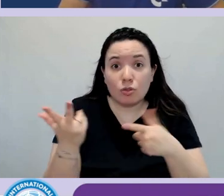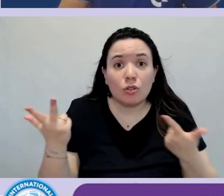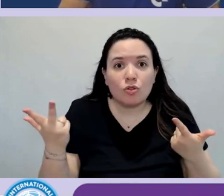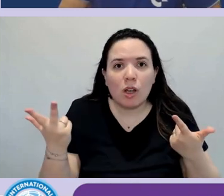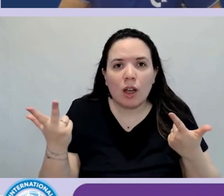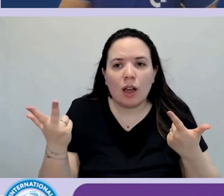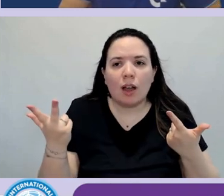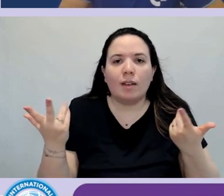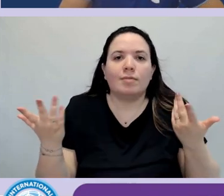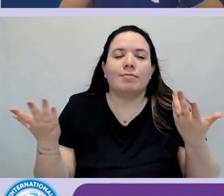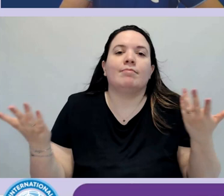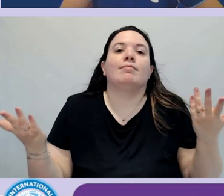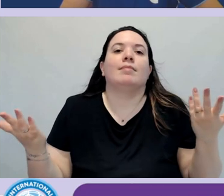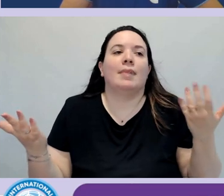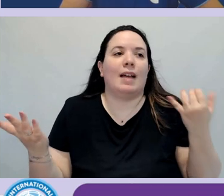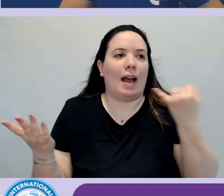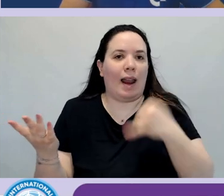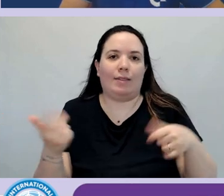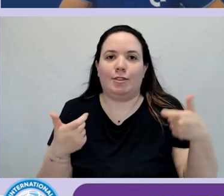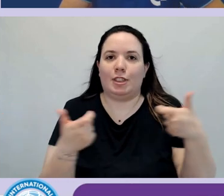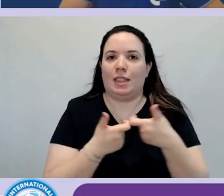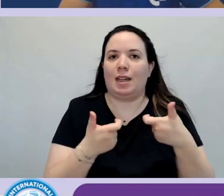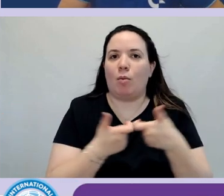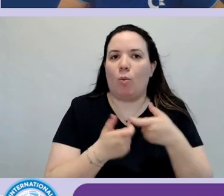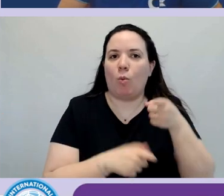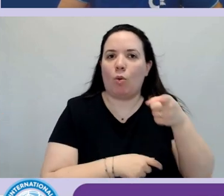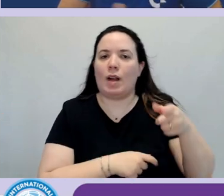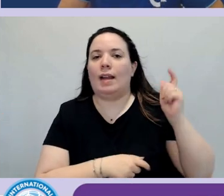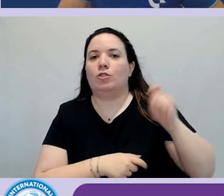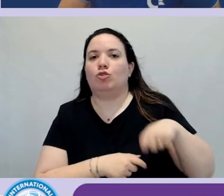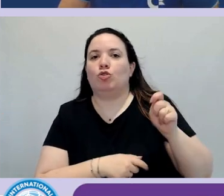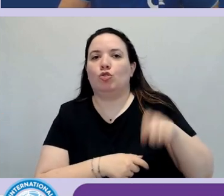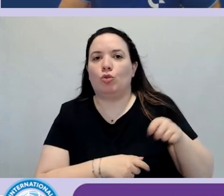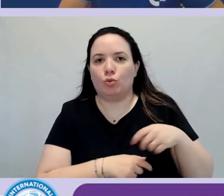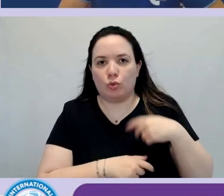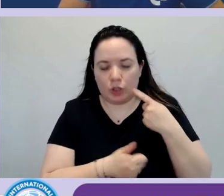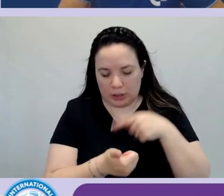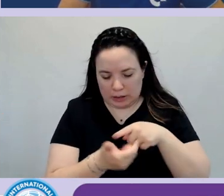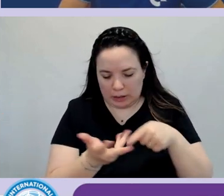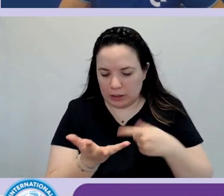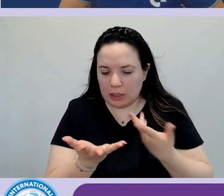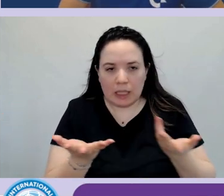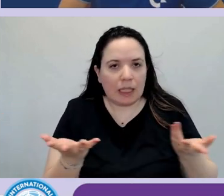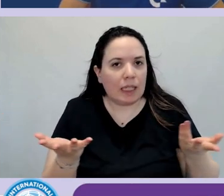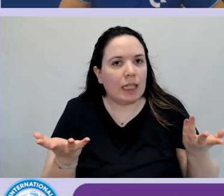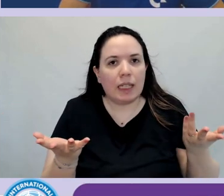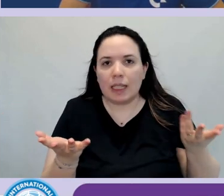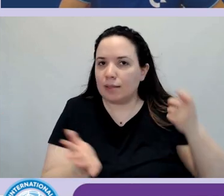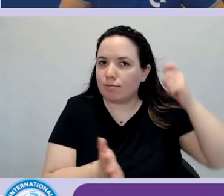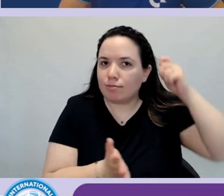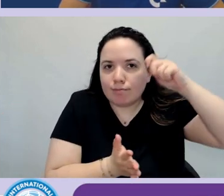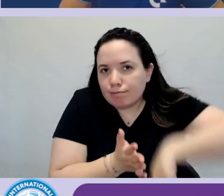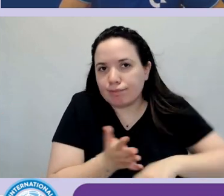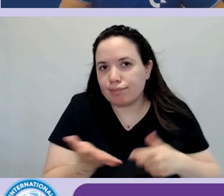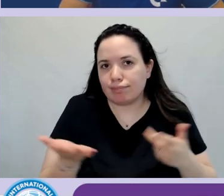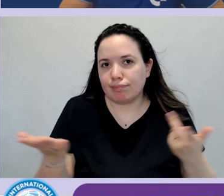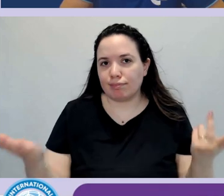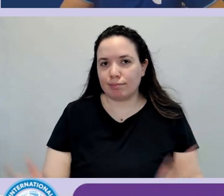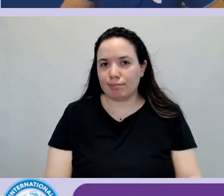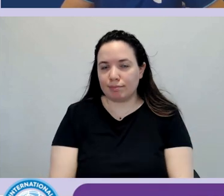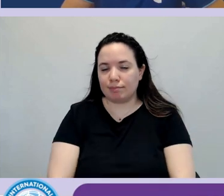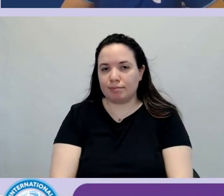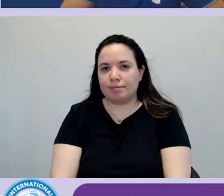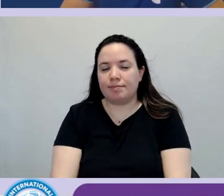chiaro che se vi trovate davanti a un giudice che non avete Ness una attenuante il giudice chiaramente vi sanziona come